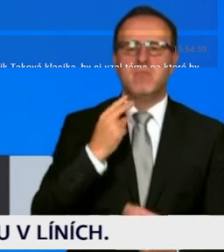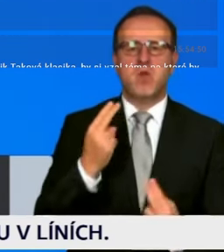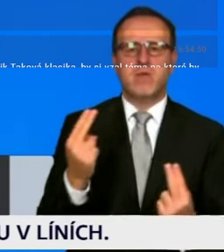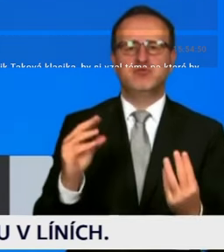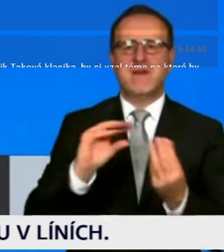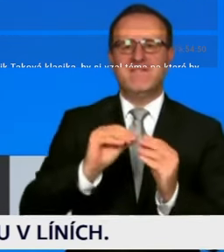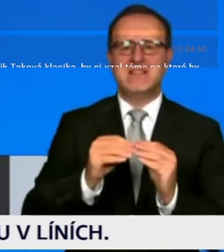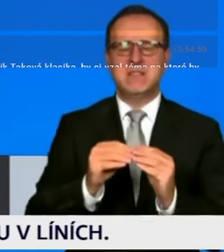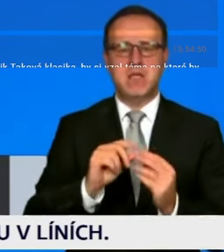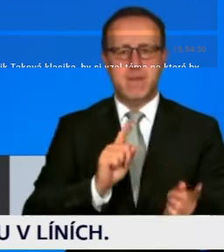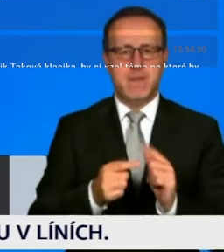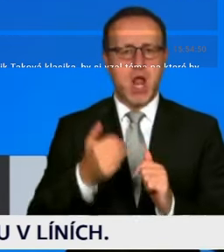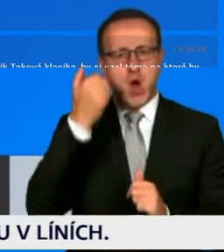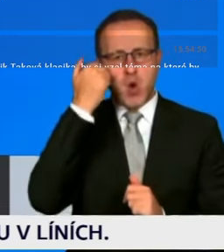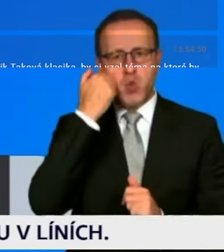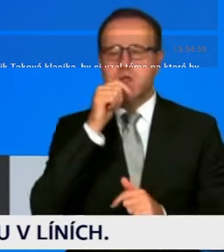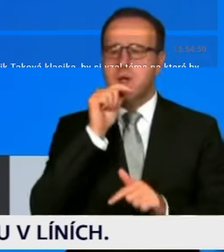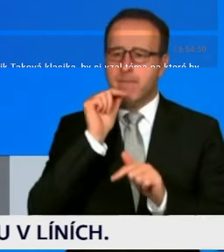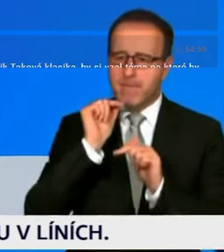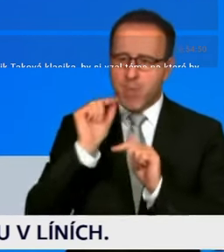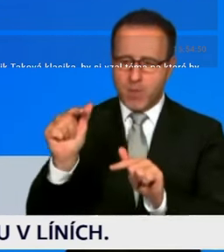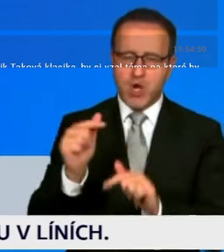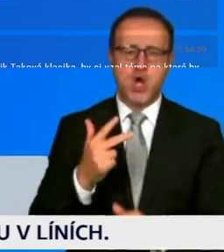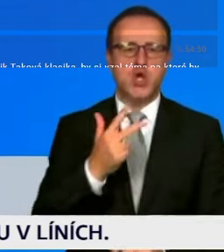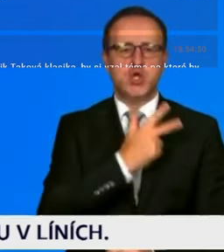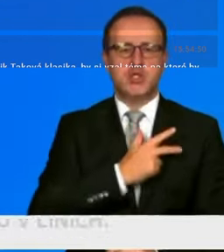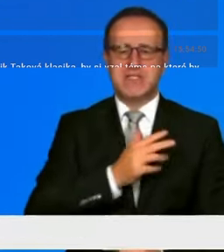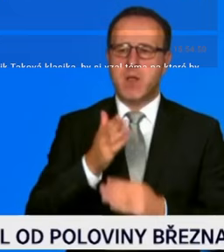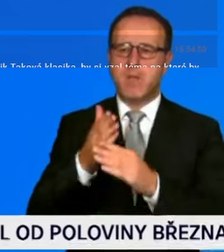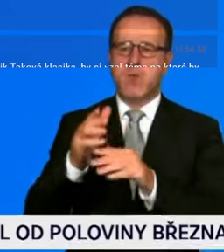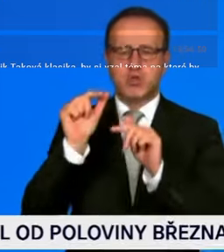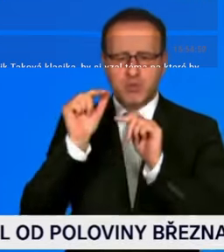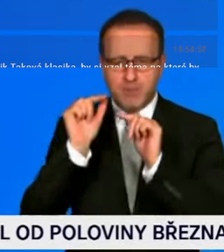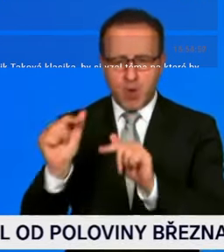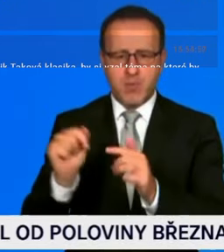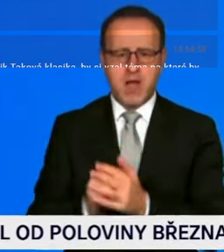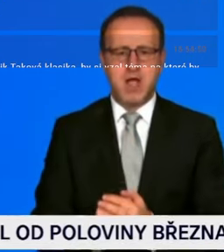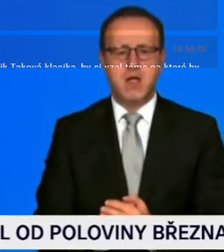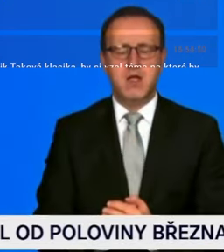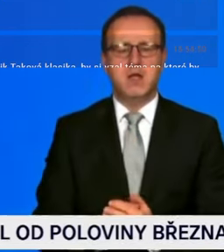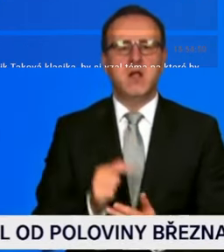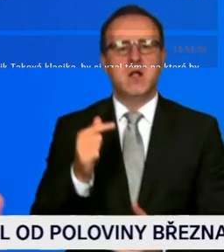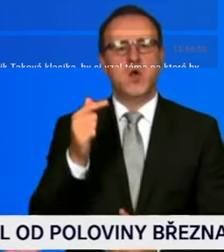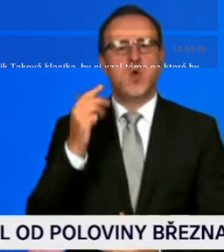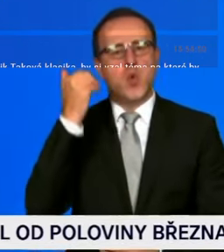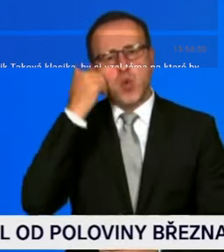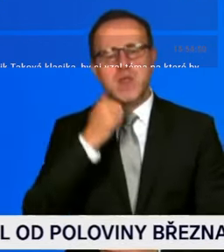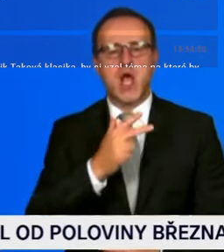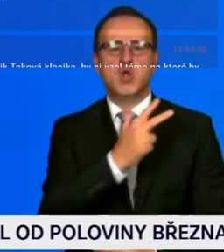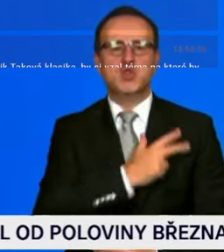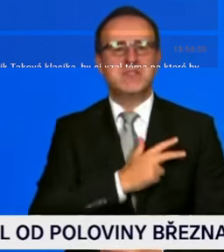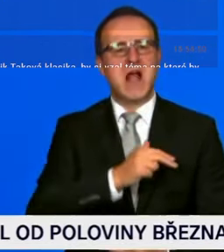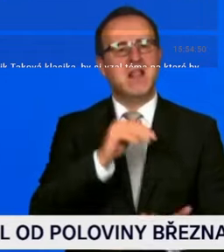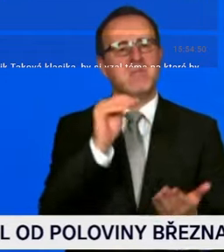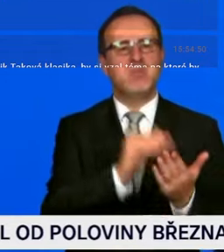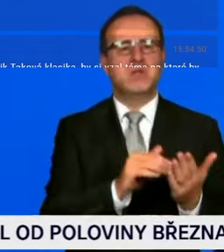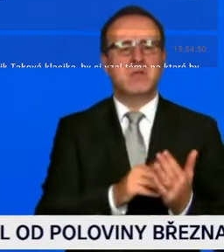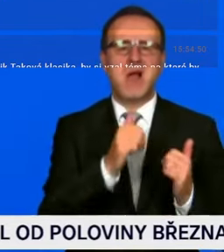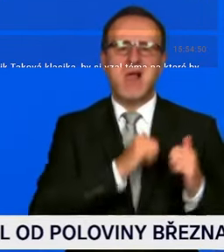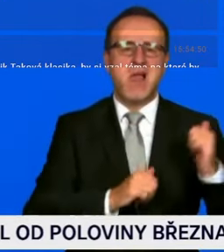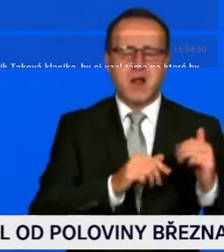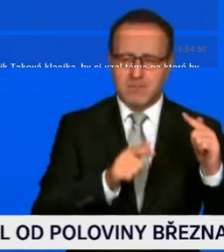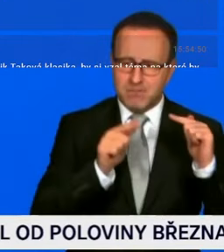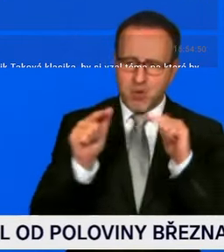absolútne pre ľudí podporujem podporujem sociálnu pomoc ľu ľuďom sociálne odkázaným aby sme konečne začali Mimochodom pán